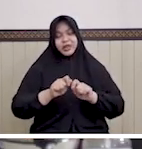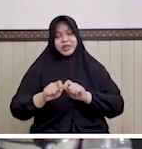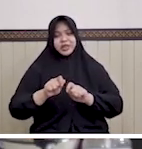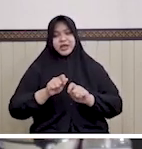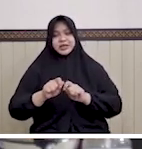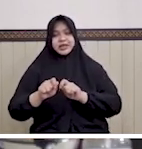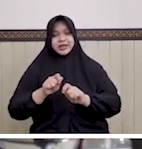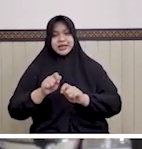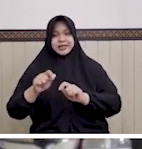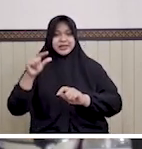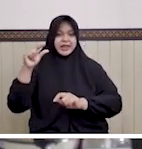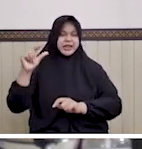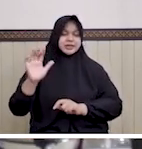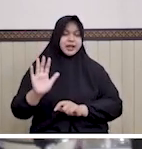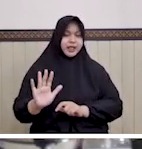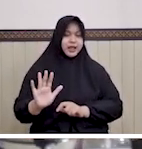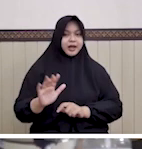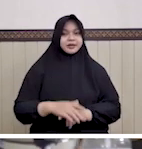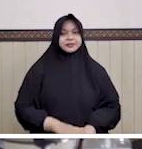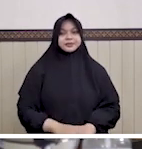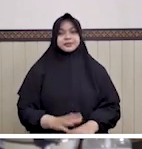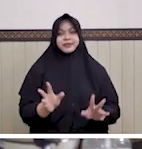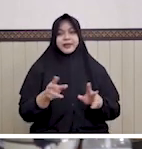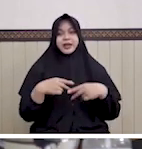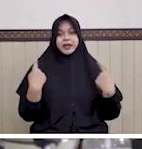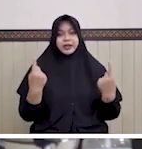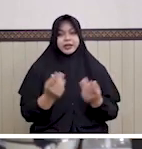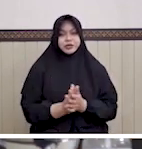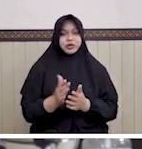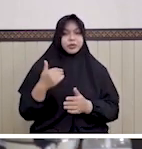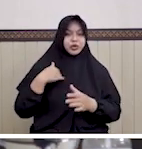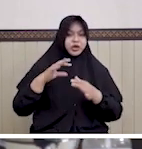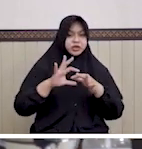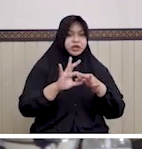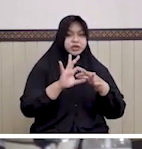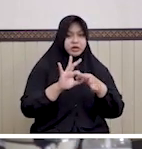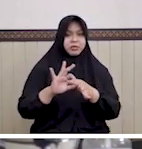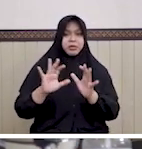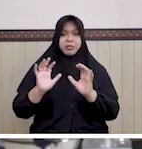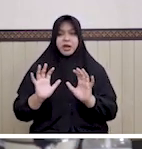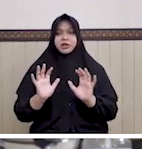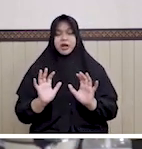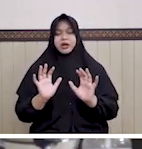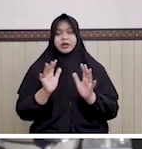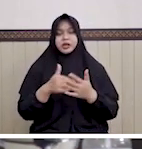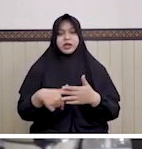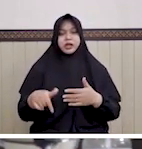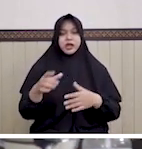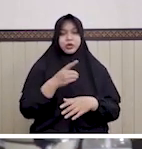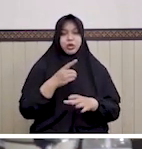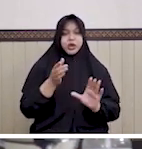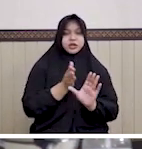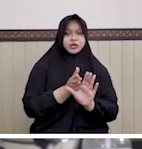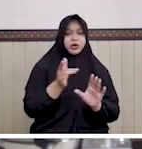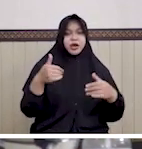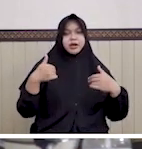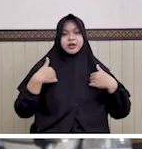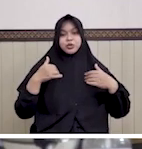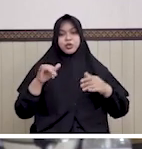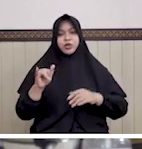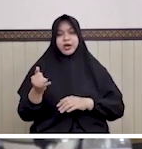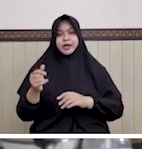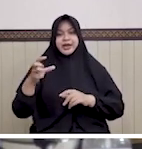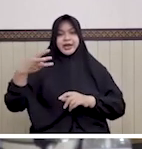tingkat kecil gitu ya kami juga punya kerjasama banyak Ayah dengan dengan setiap terhadap juga